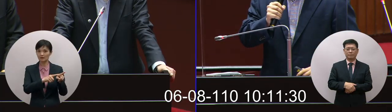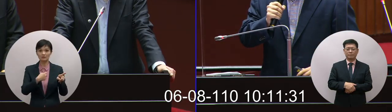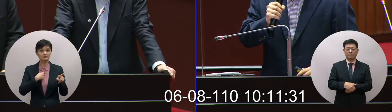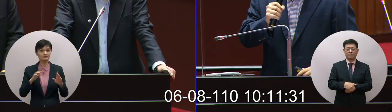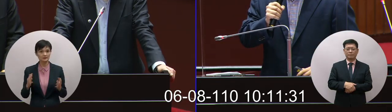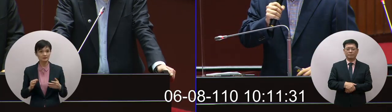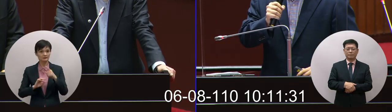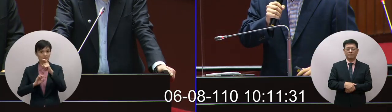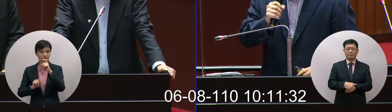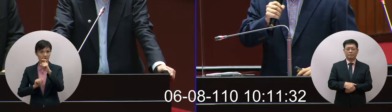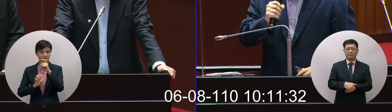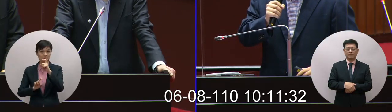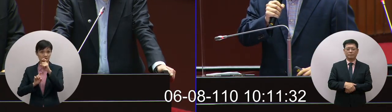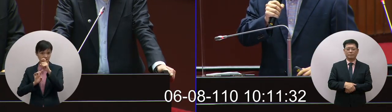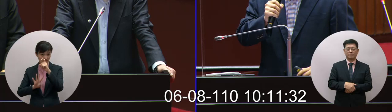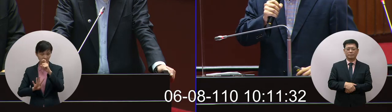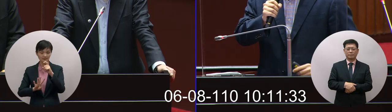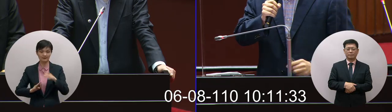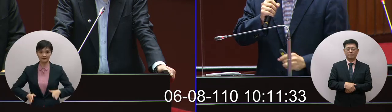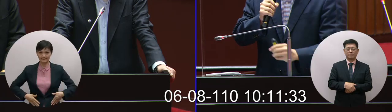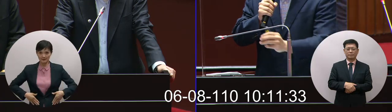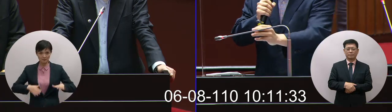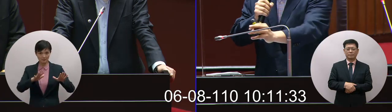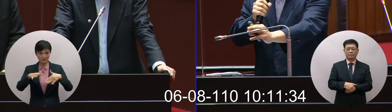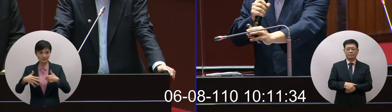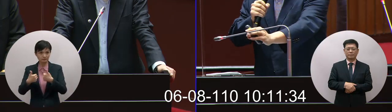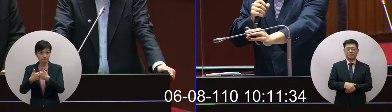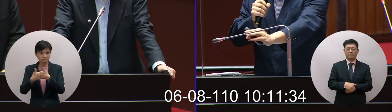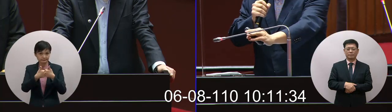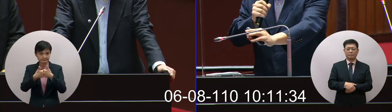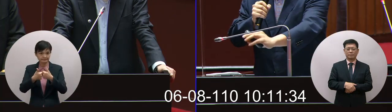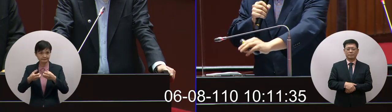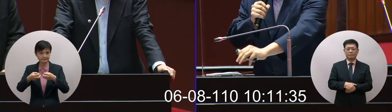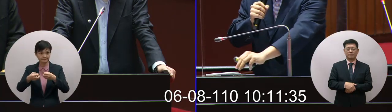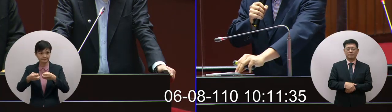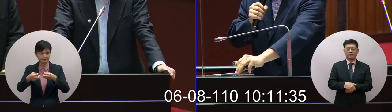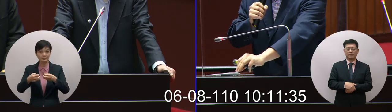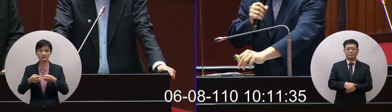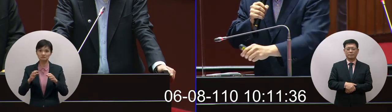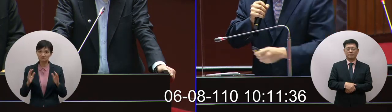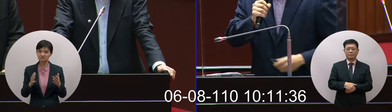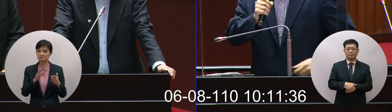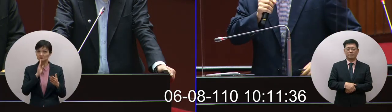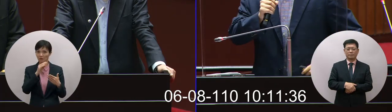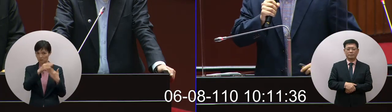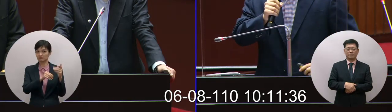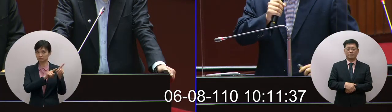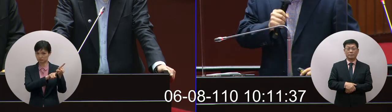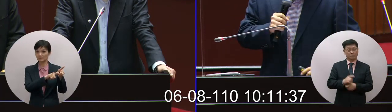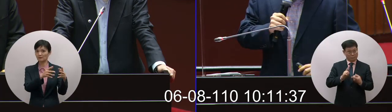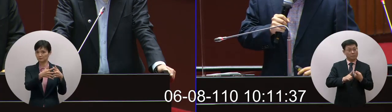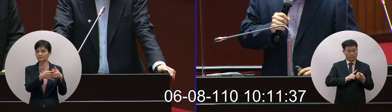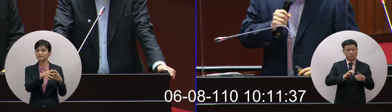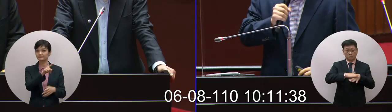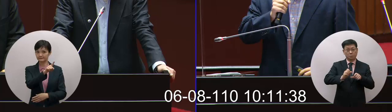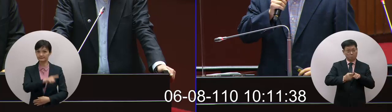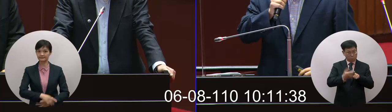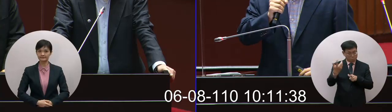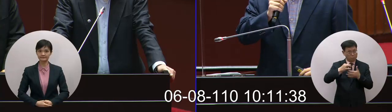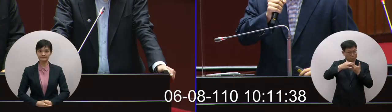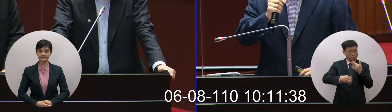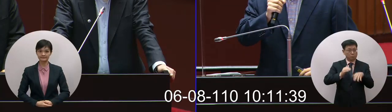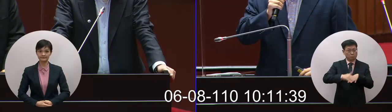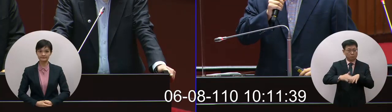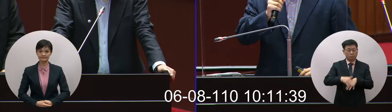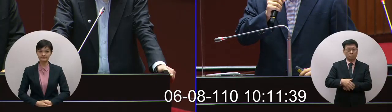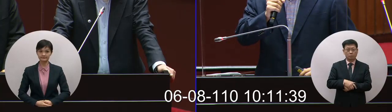哈就召开了会议，好，那然后来根据基本上是根据美国那个准则考虑， 所以你会公告一个标准